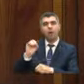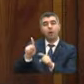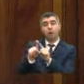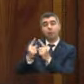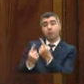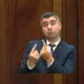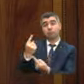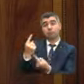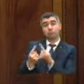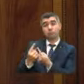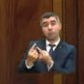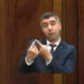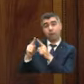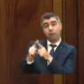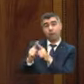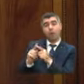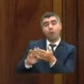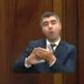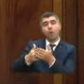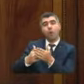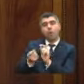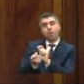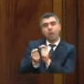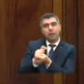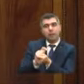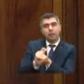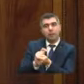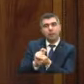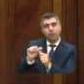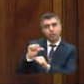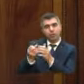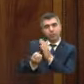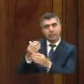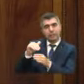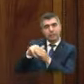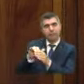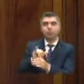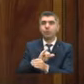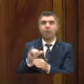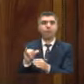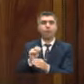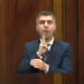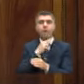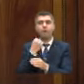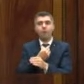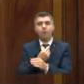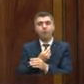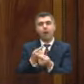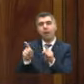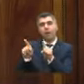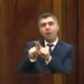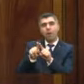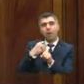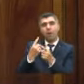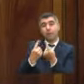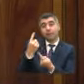وزراء، تكون قد نقلتم الخلاف المبني على الحسابات الانتخابوية إلى ساحة الحكومة الحالية مع ما سيجره ذلك